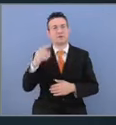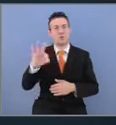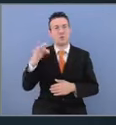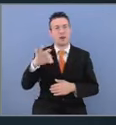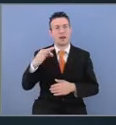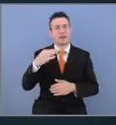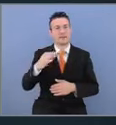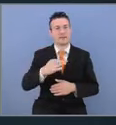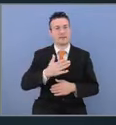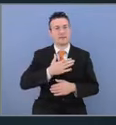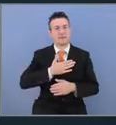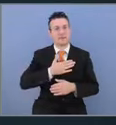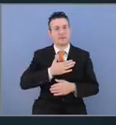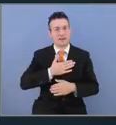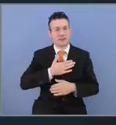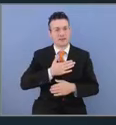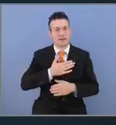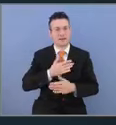avviso